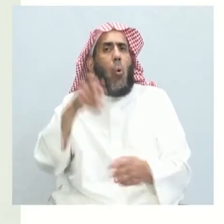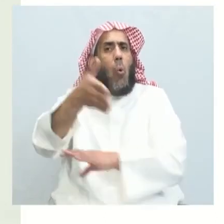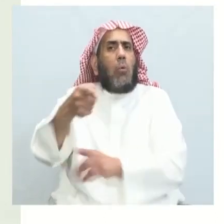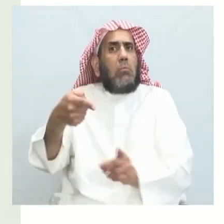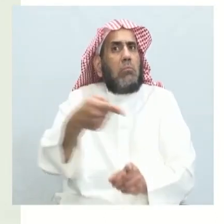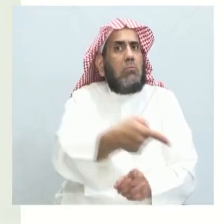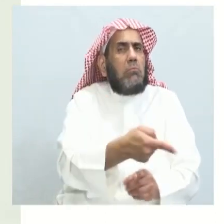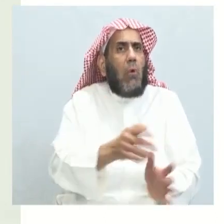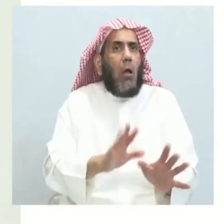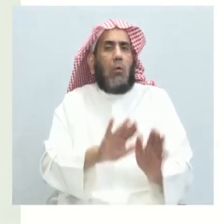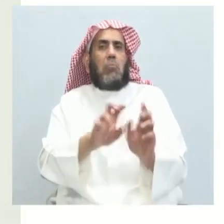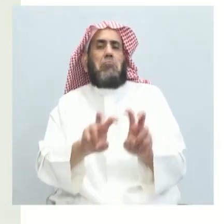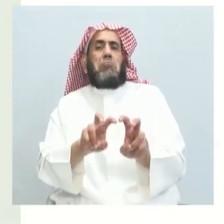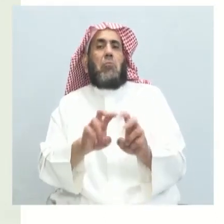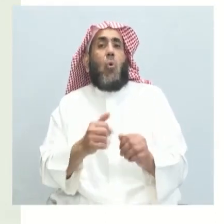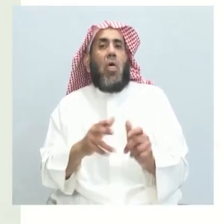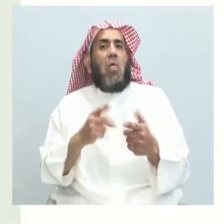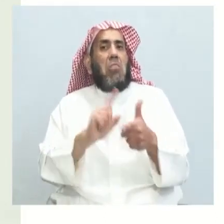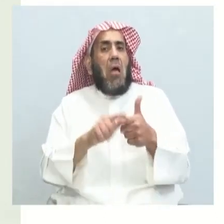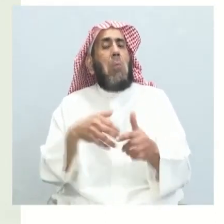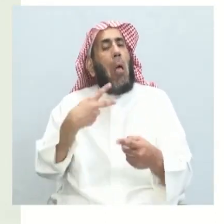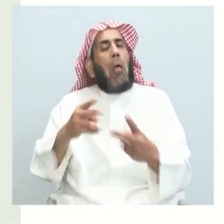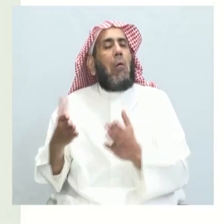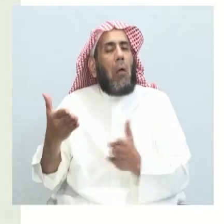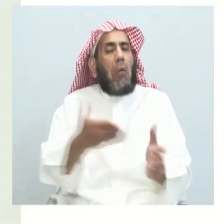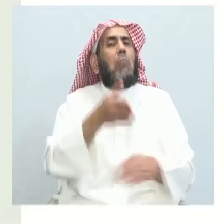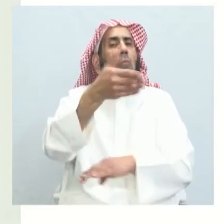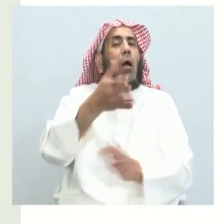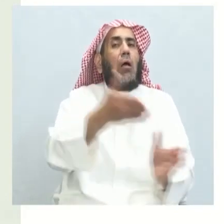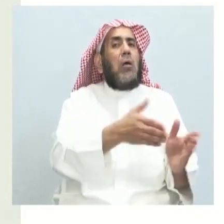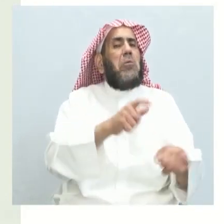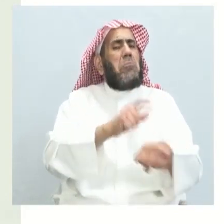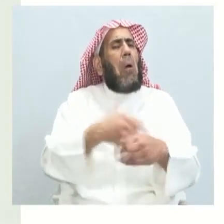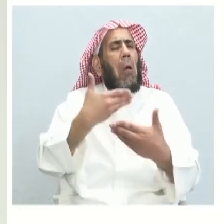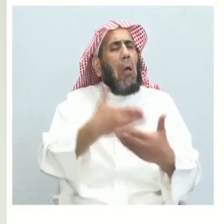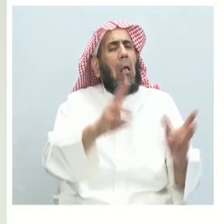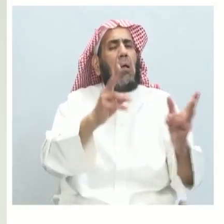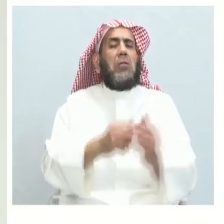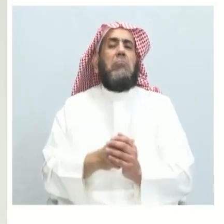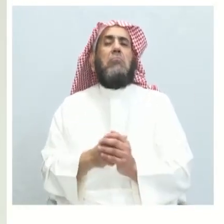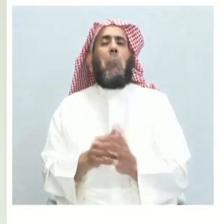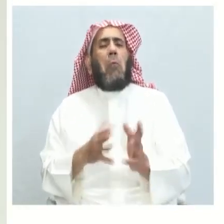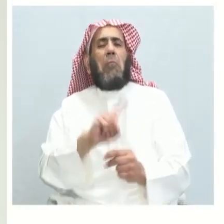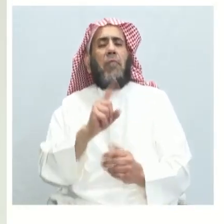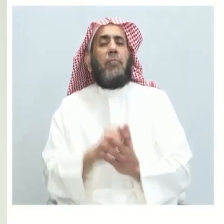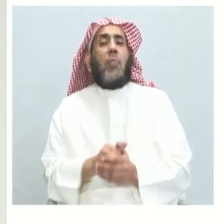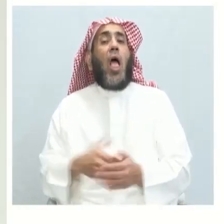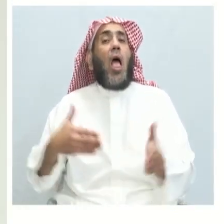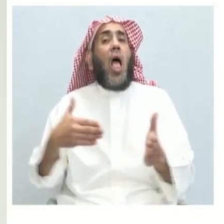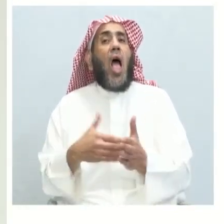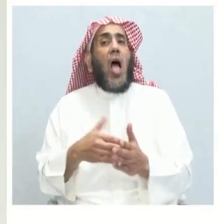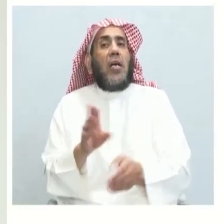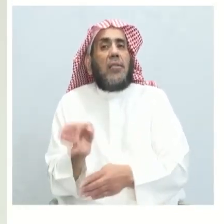في ذلك الوادي واقدم الاخر فرعى ابله فيه زمانا حتى